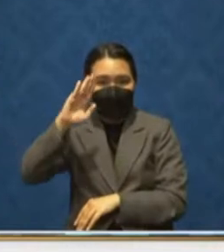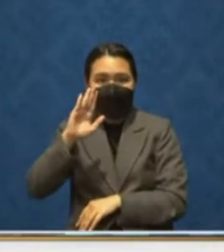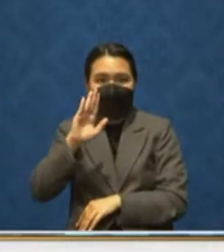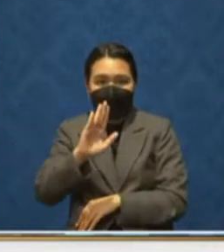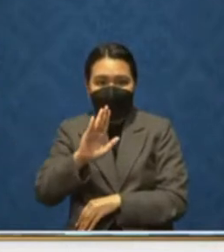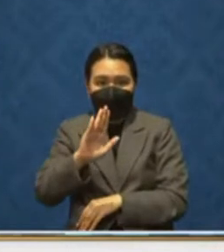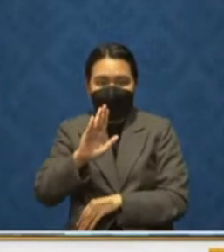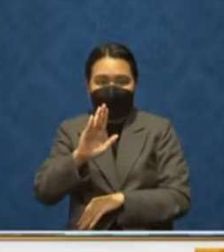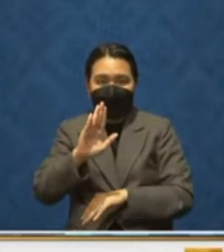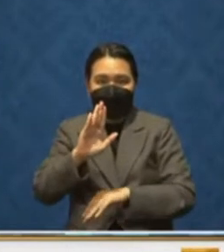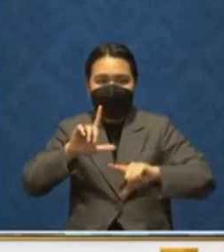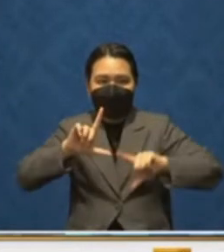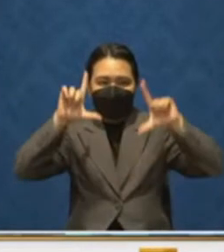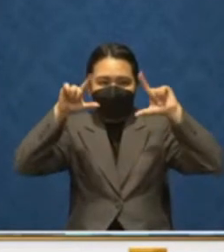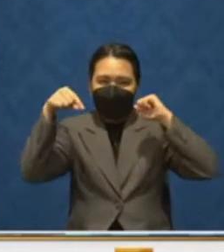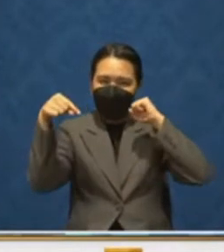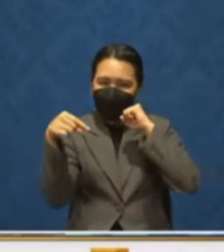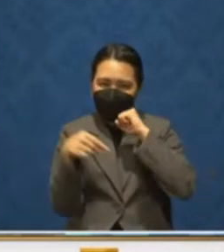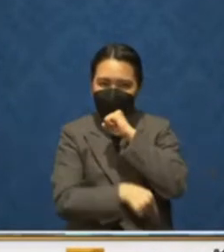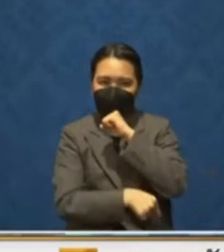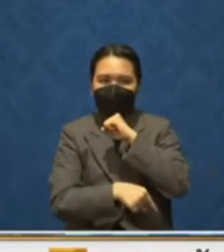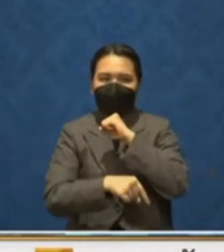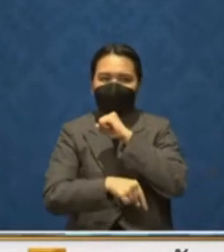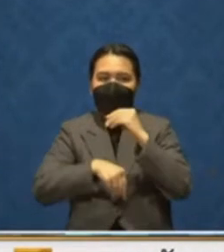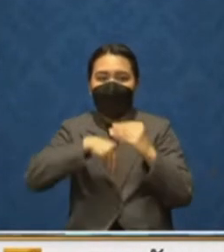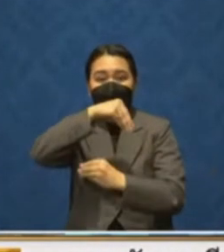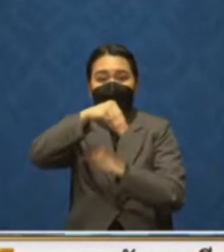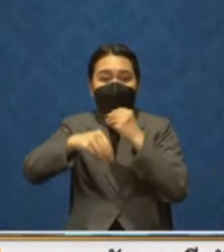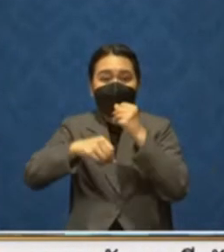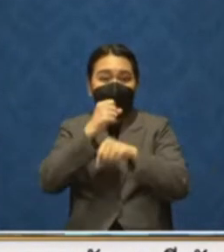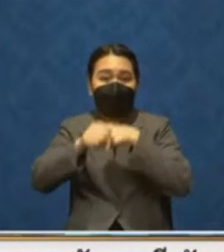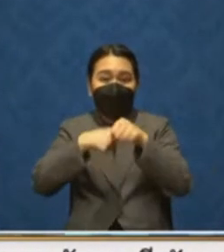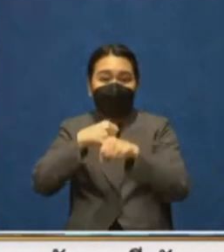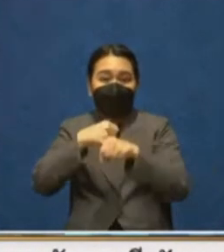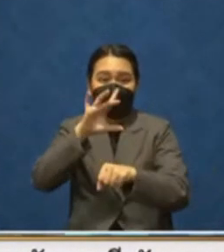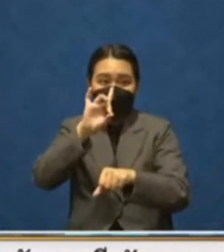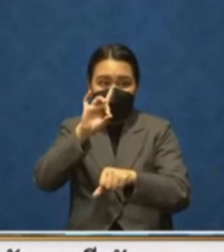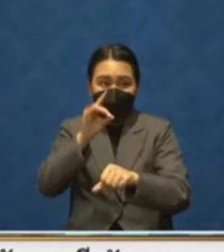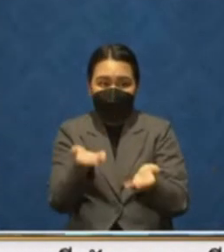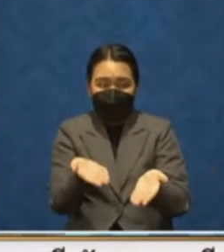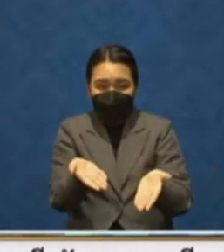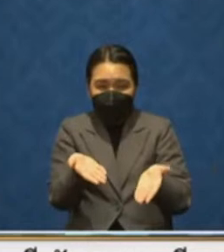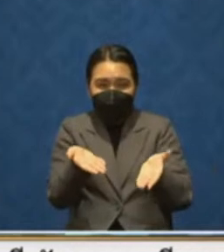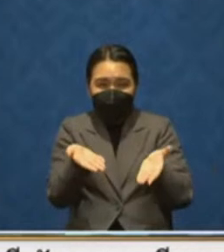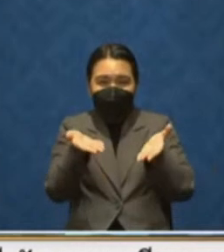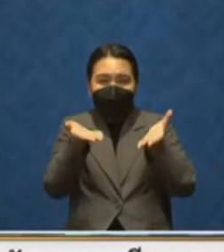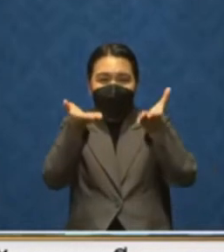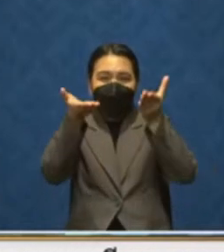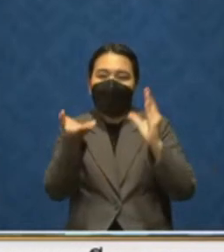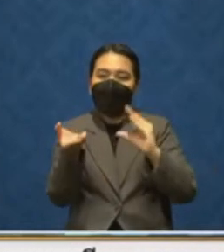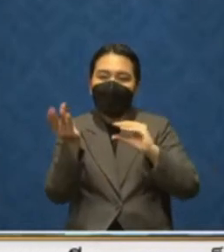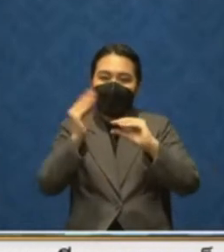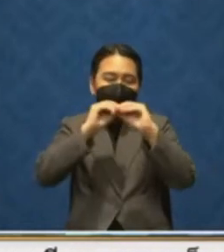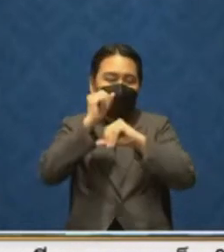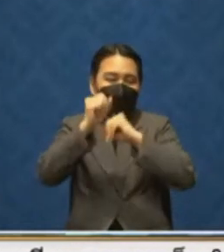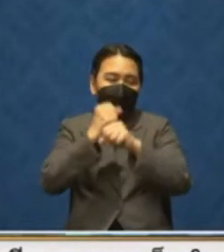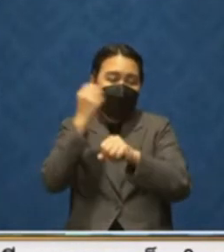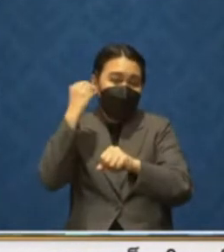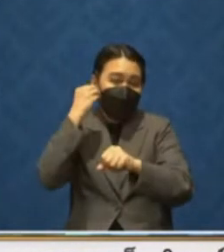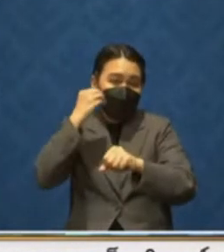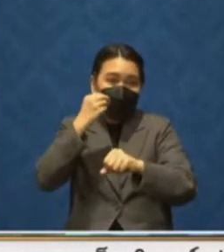คอร์รัปชันของไทยในรอบ 8ปีณสูงโป้ฟรีไม่มีทีท่าว่าจะลด